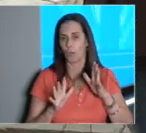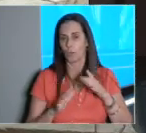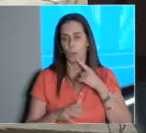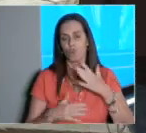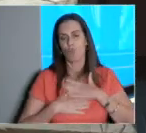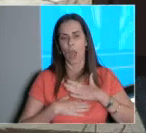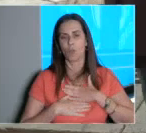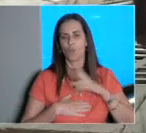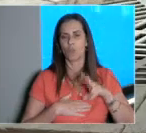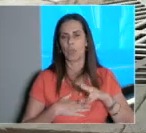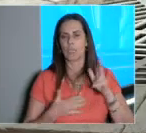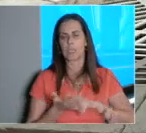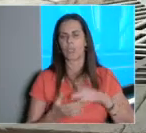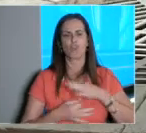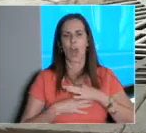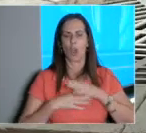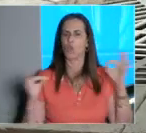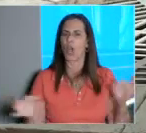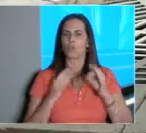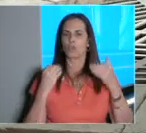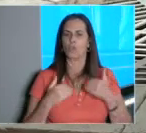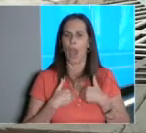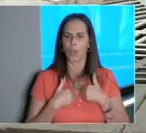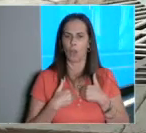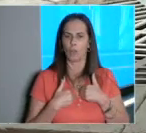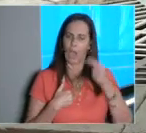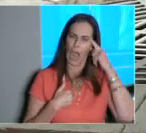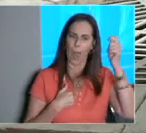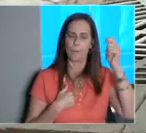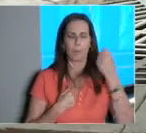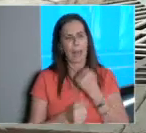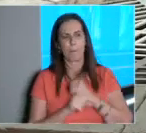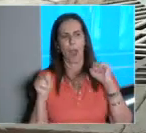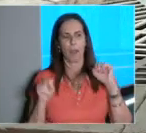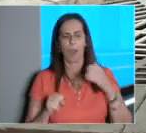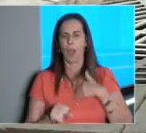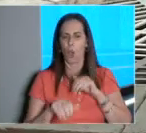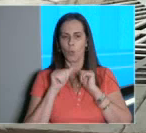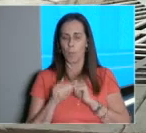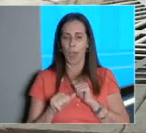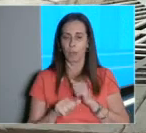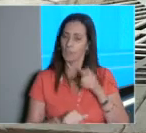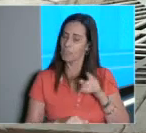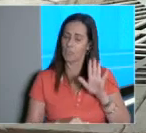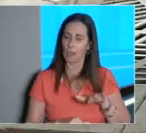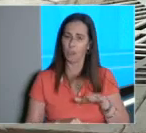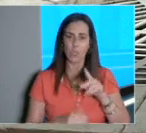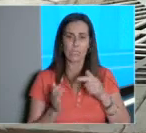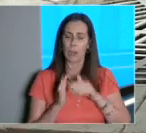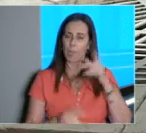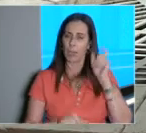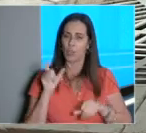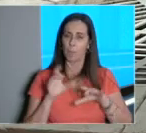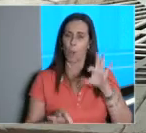בזה שאנחנו, יש לנו איזשהו צדק קדוש, ואנחנו חכמים, ליברליים, אנחנו בעד. וצריך להבין, יש סיבות למה